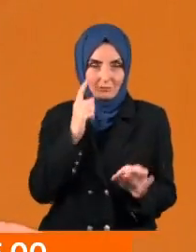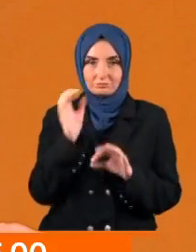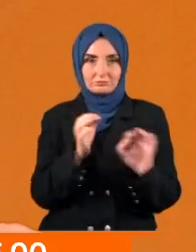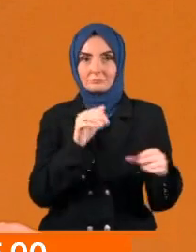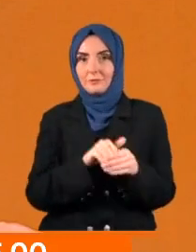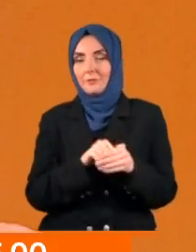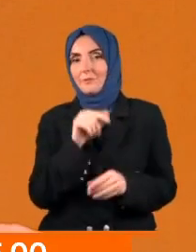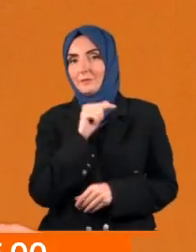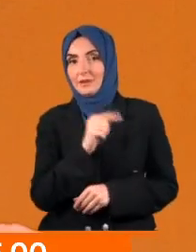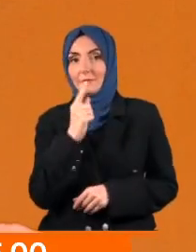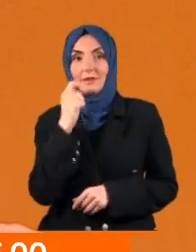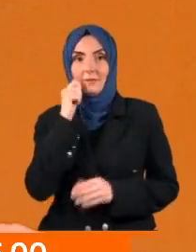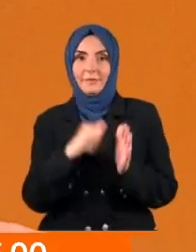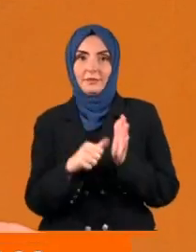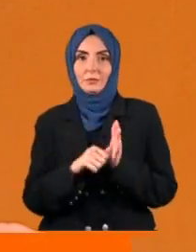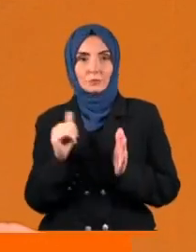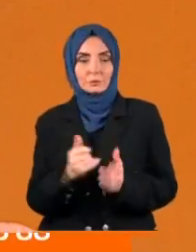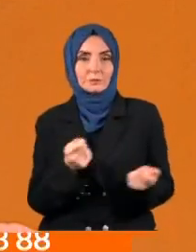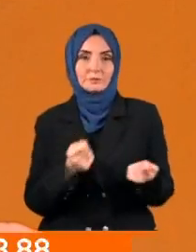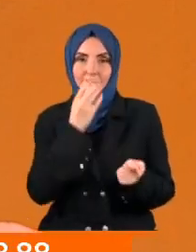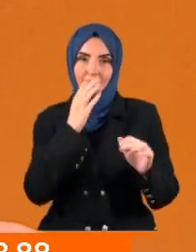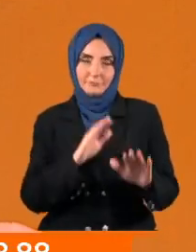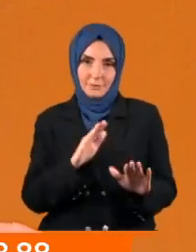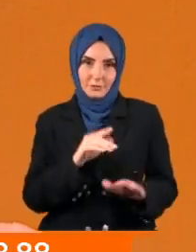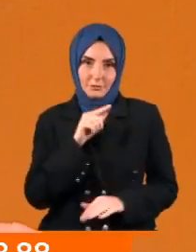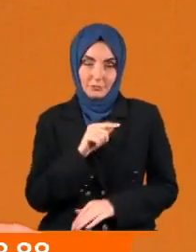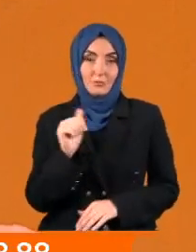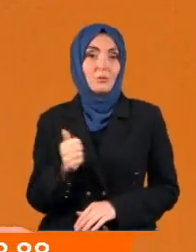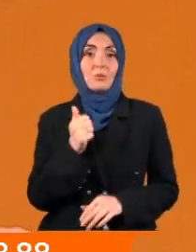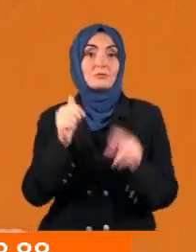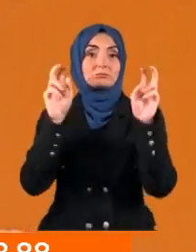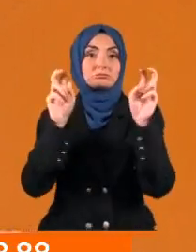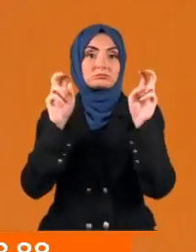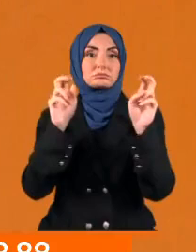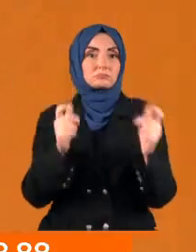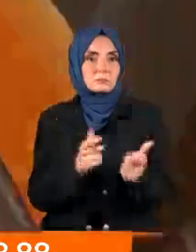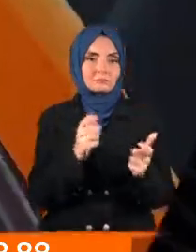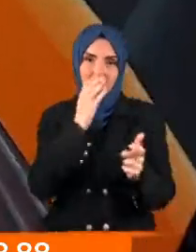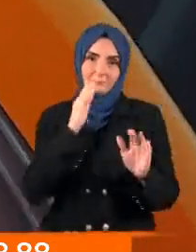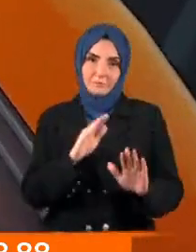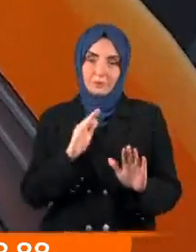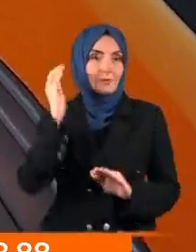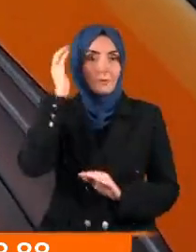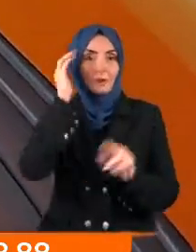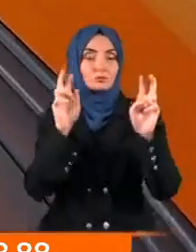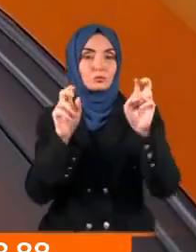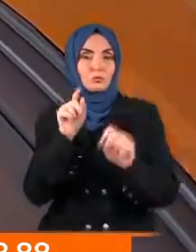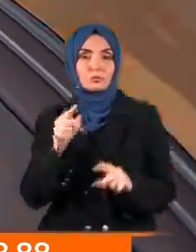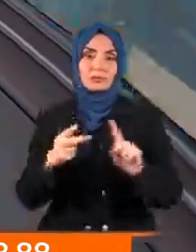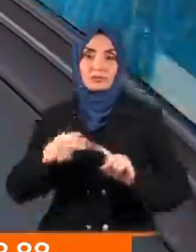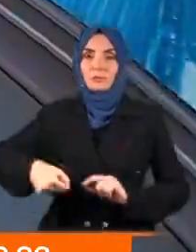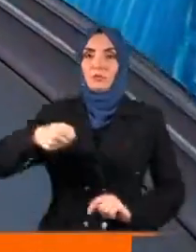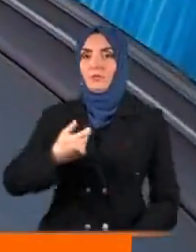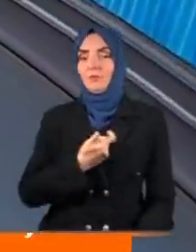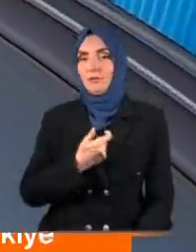çevrildi. Meclis 1 Ekim itibariyle yoğun bir mesaiye başlayacak. Önemli başlıklar görüşülecek. Onların başında da ikinci torba